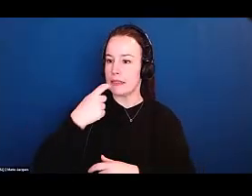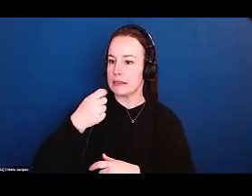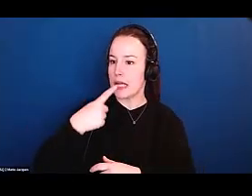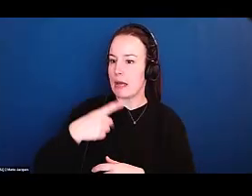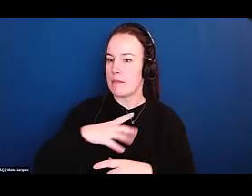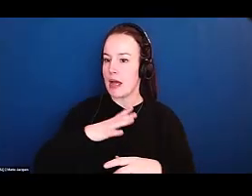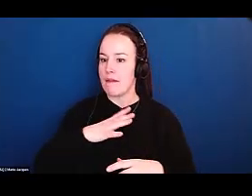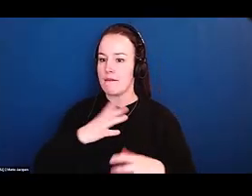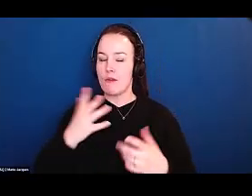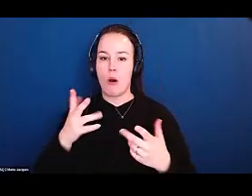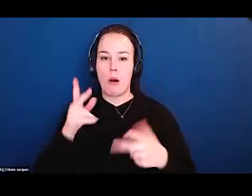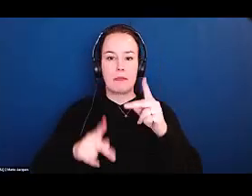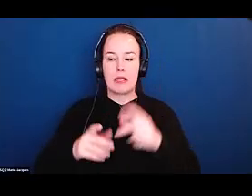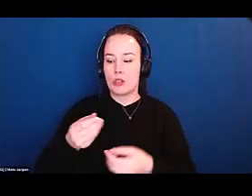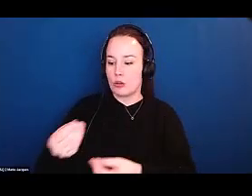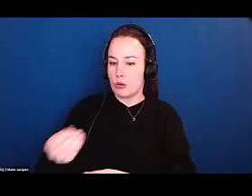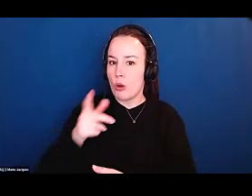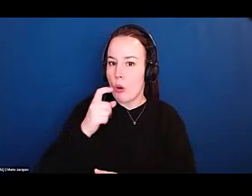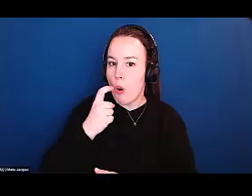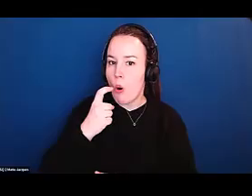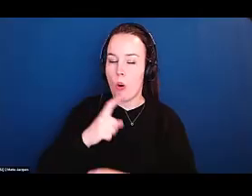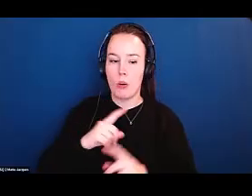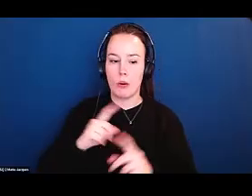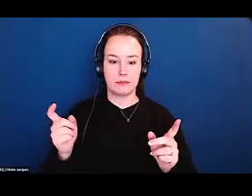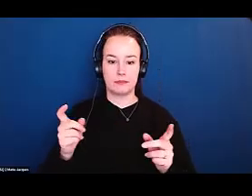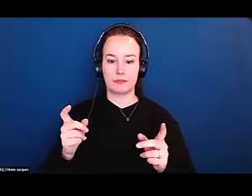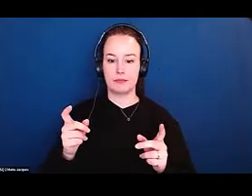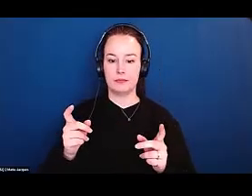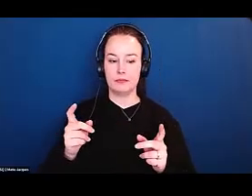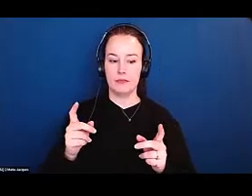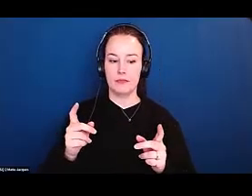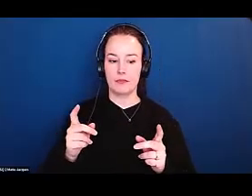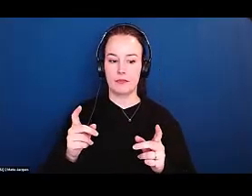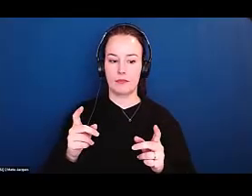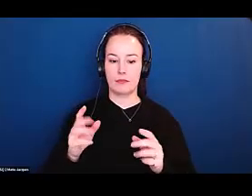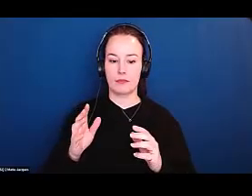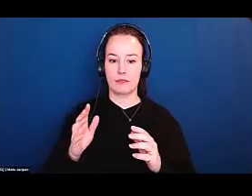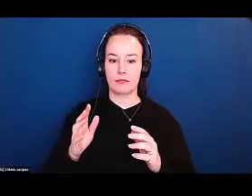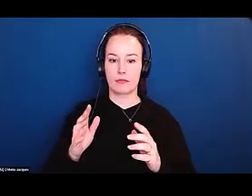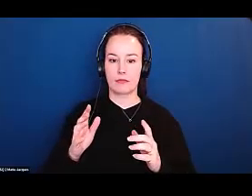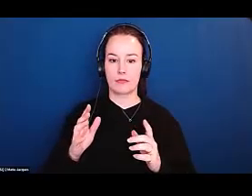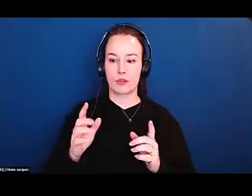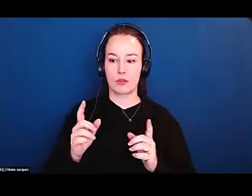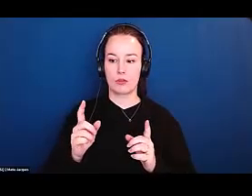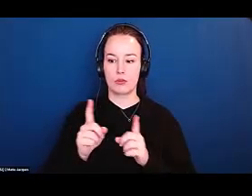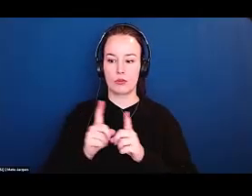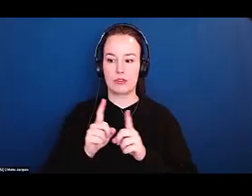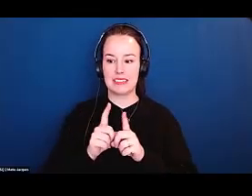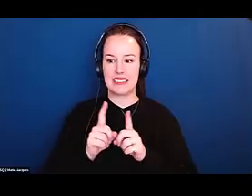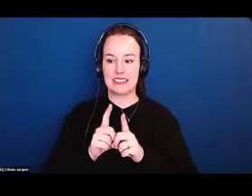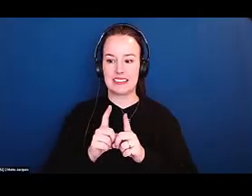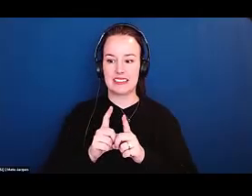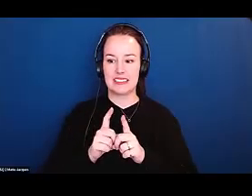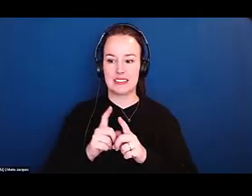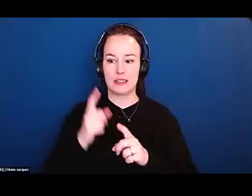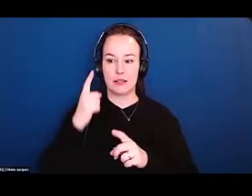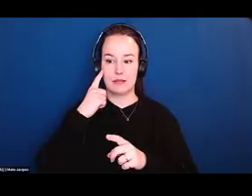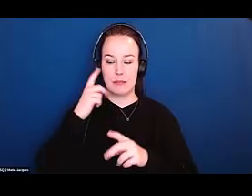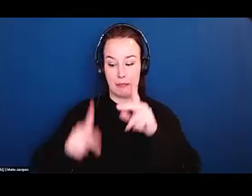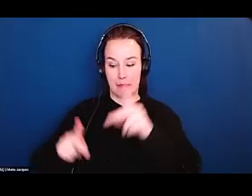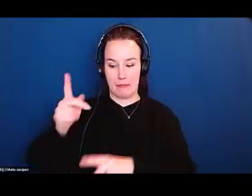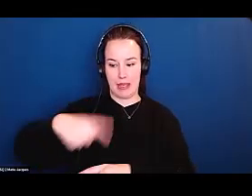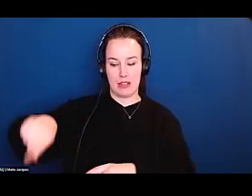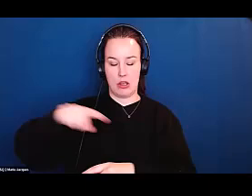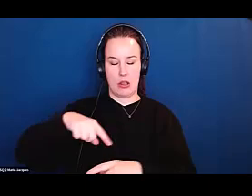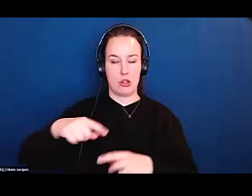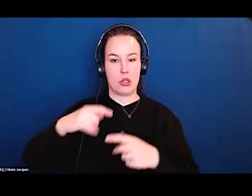aux médicaments, une personne qui va leur amener de l'eau. Et les déterminants de la santé sont vraiment le contexte pour ces personnes.